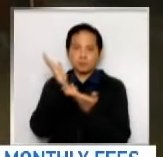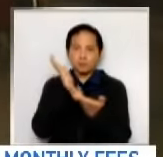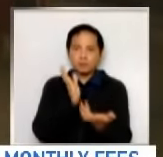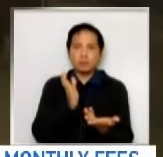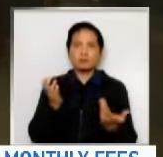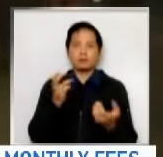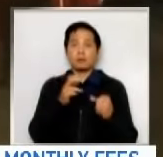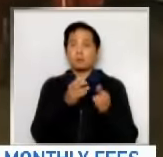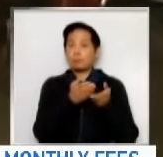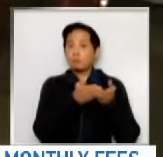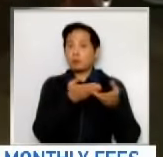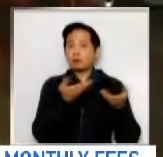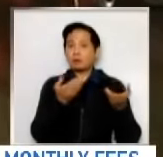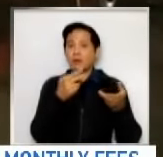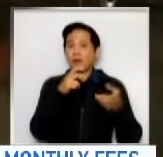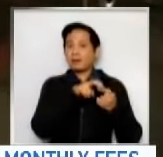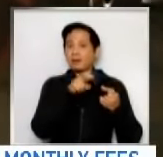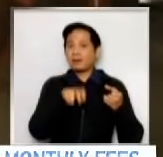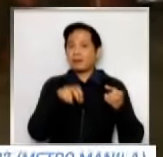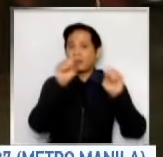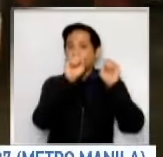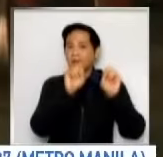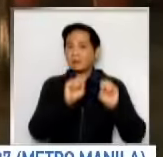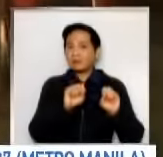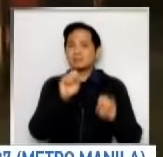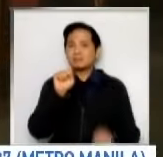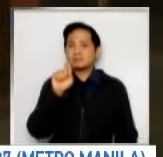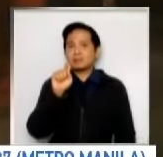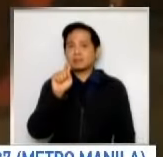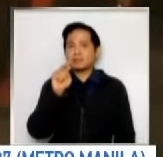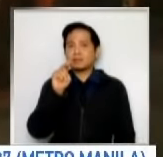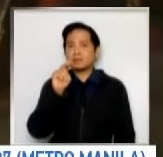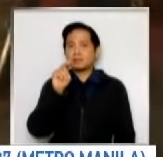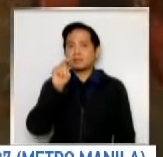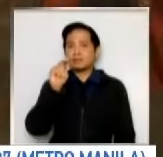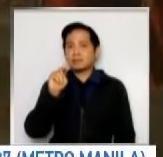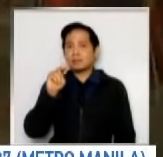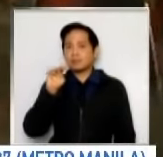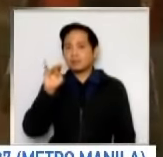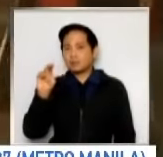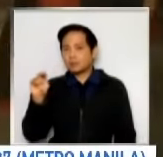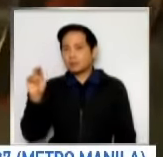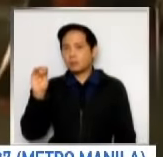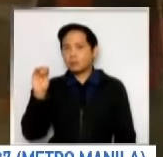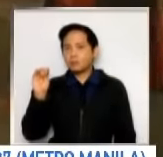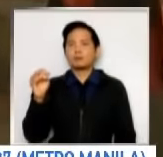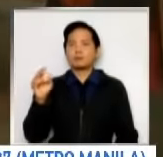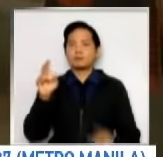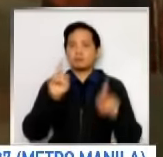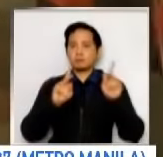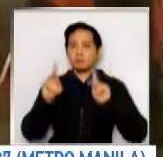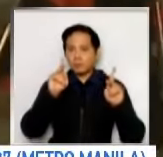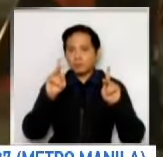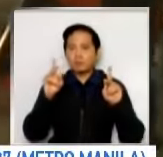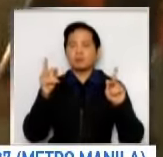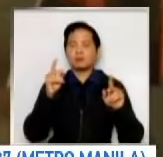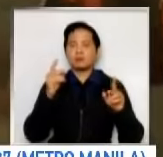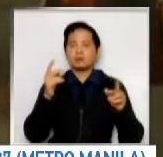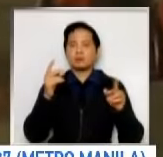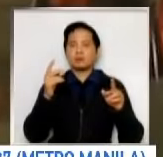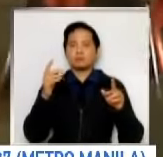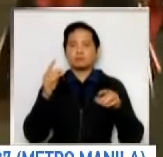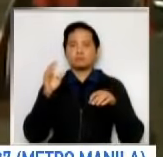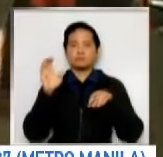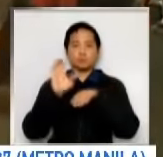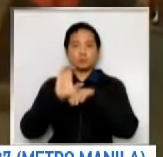ang pilgrim image ng Santo Niño na inihatid ng mga Augustinian fathers na siyang caretaker ng